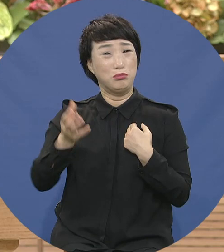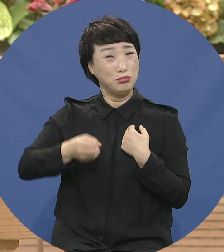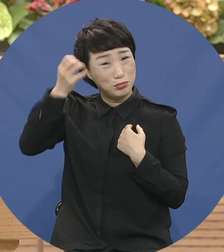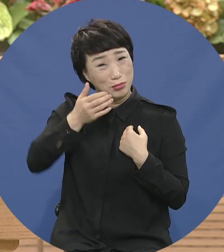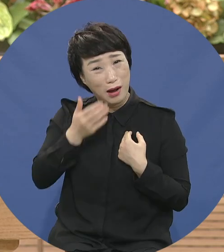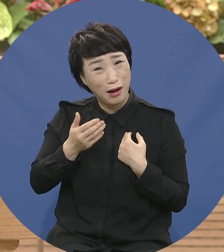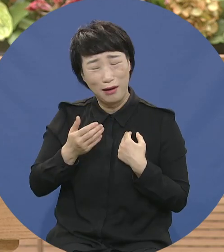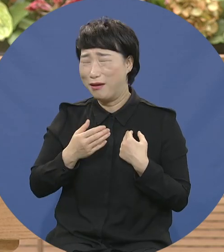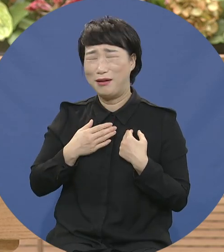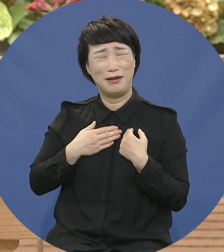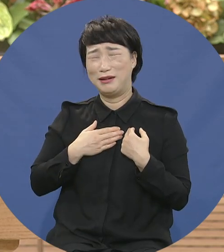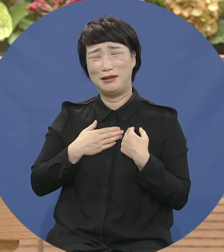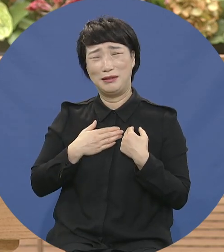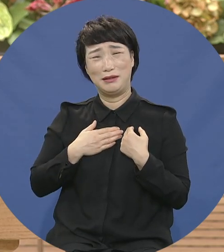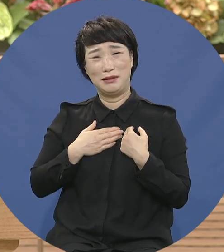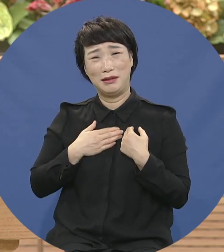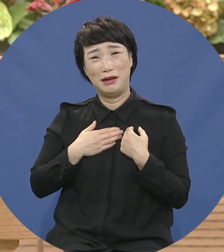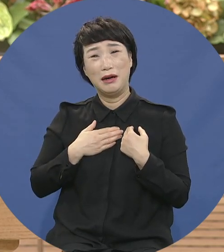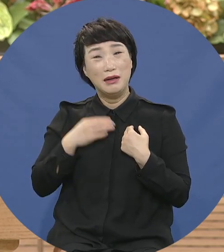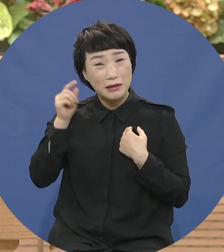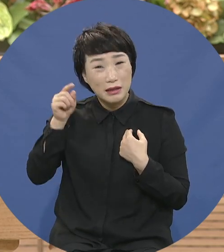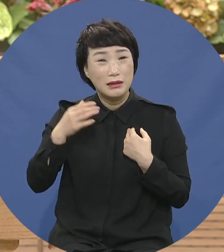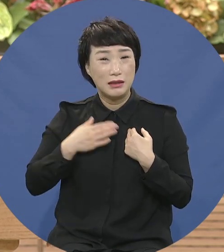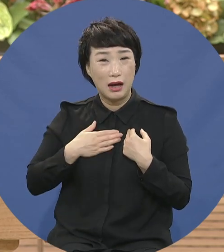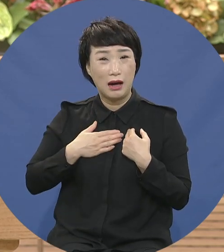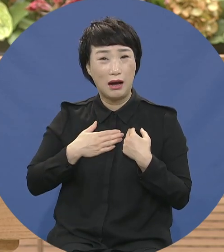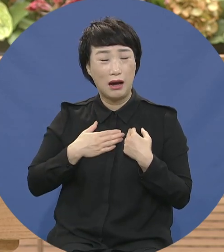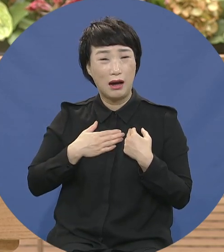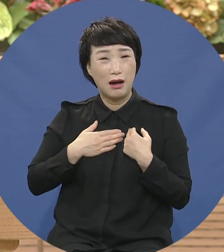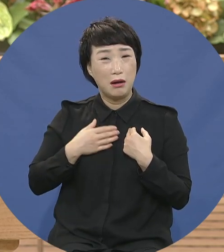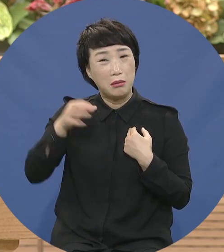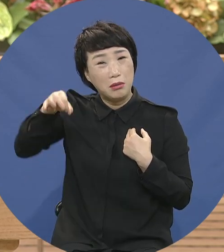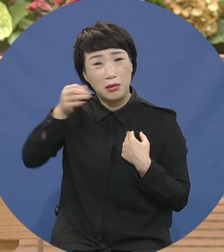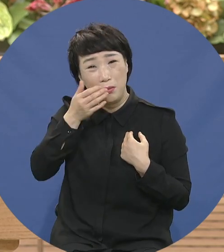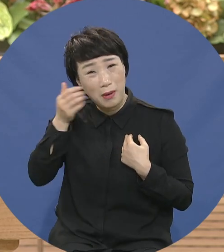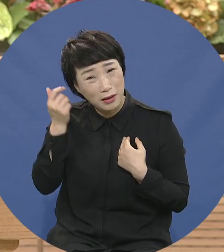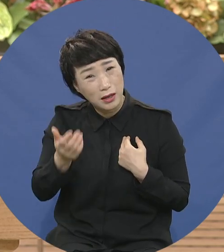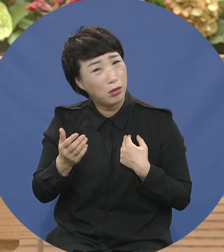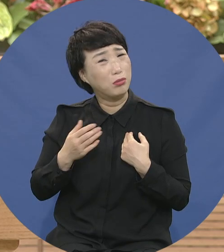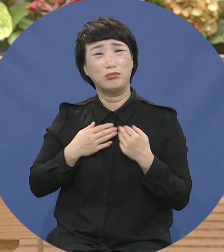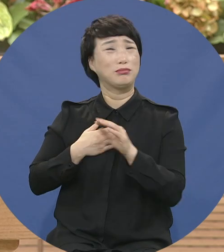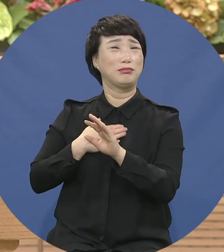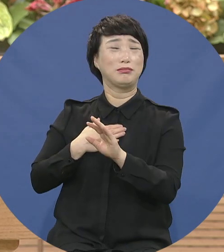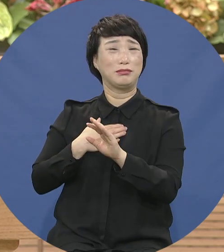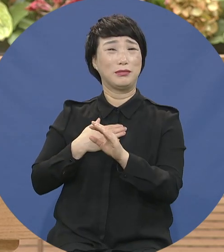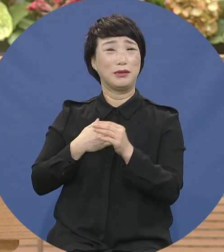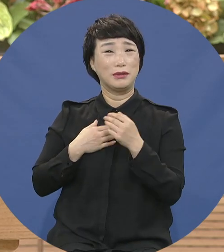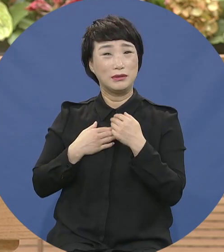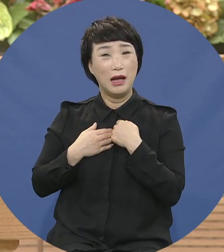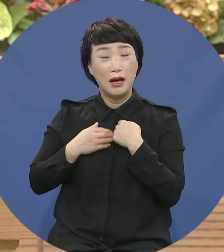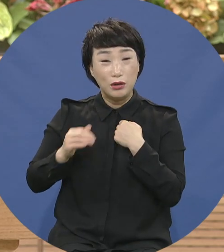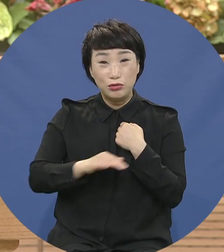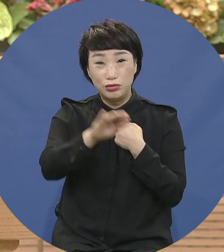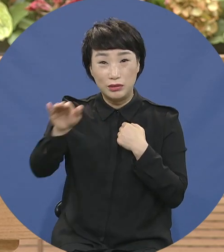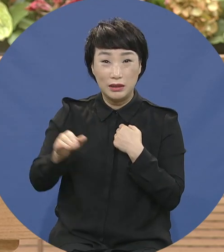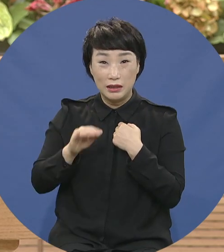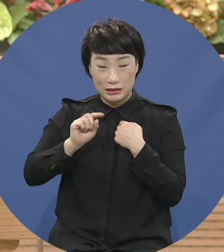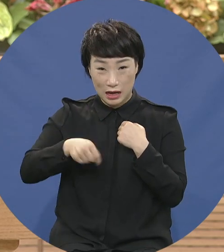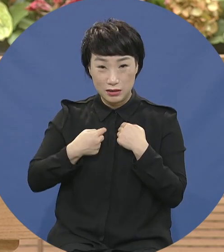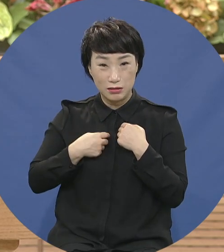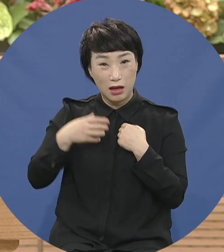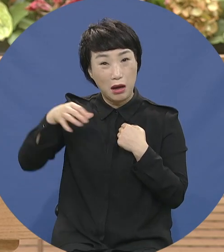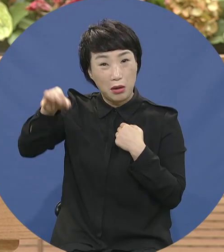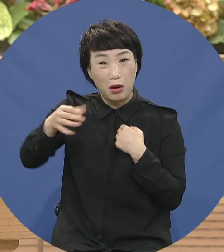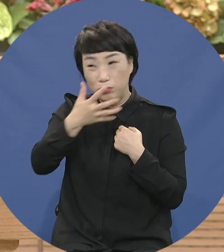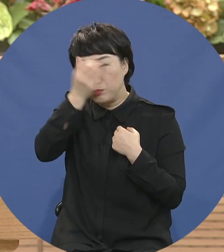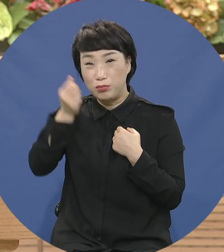잊어버릴 수 있어? 이것을 어떻게 간과할 수 있어? 이것을 어떻게 우리 자신들이 묵과할